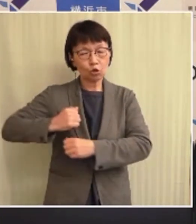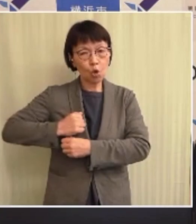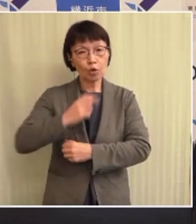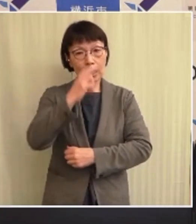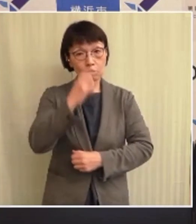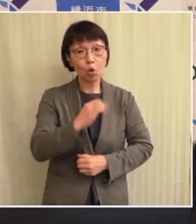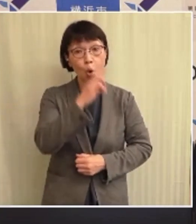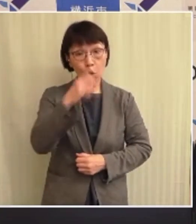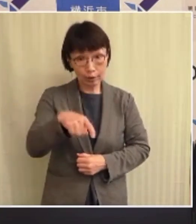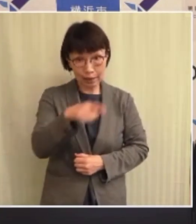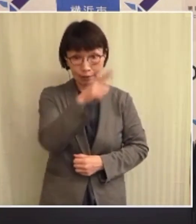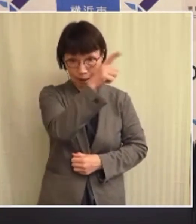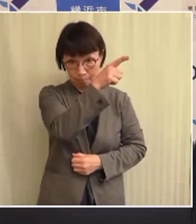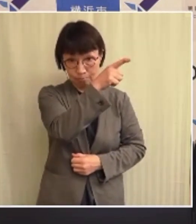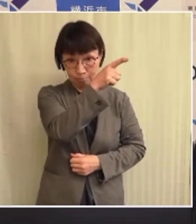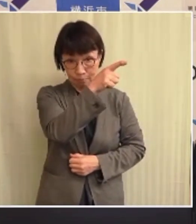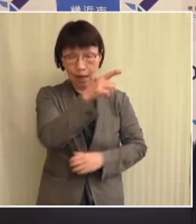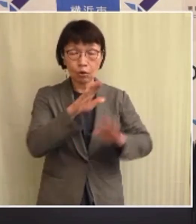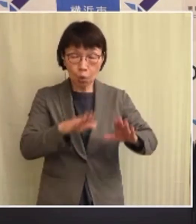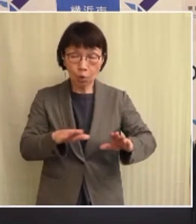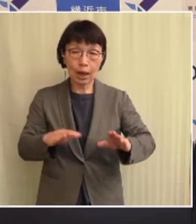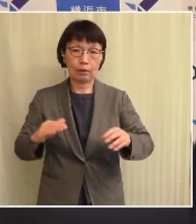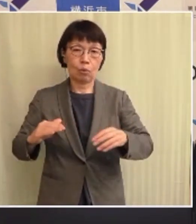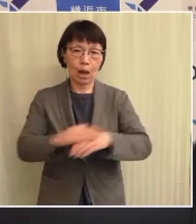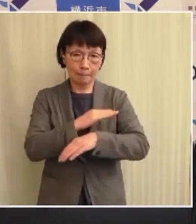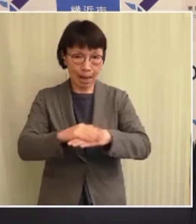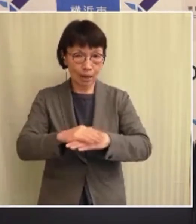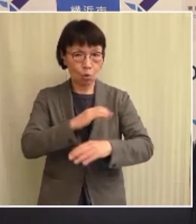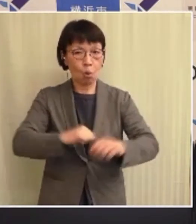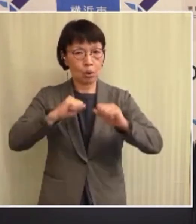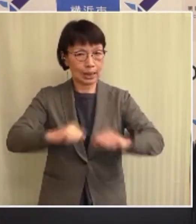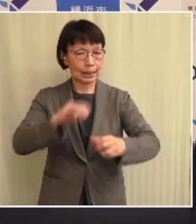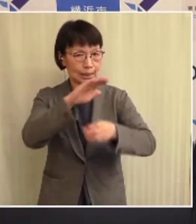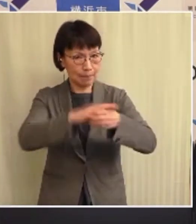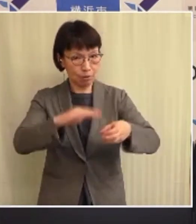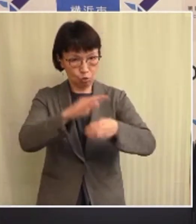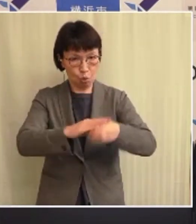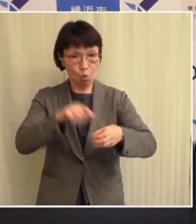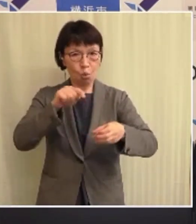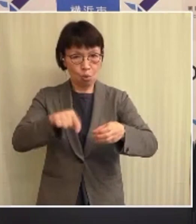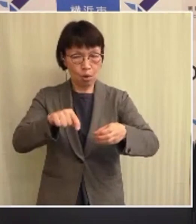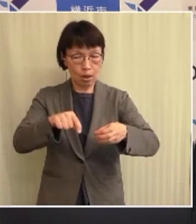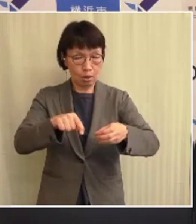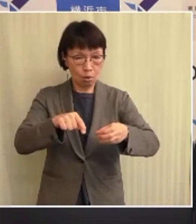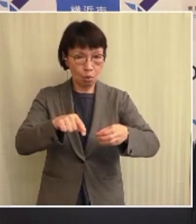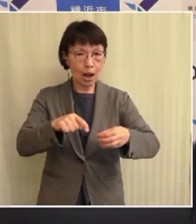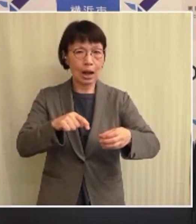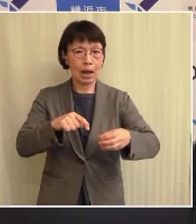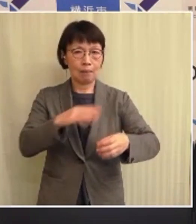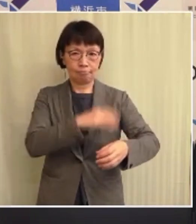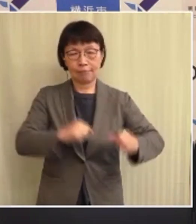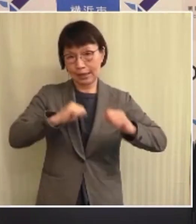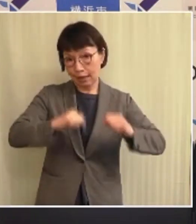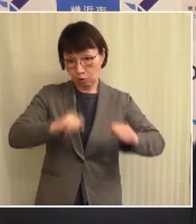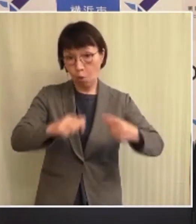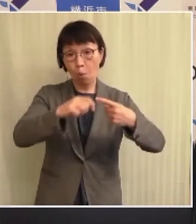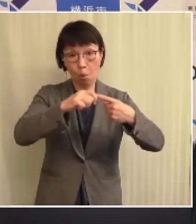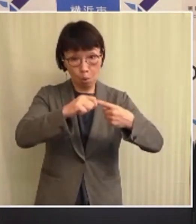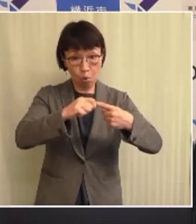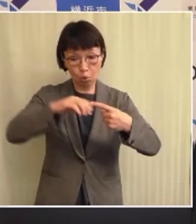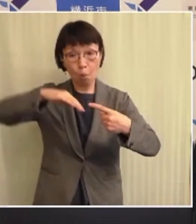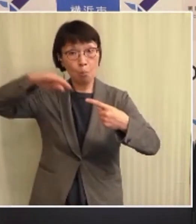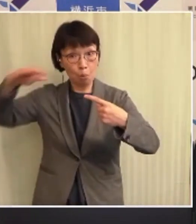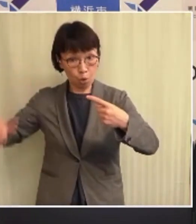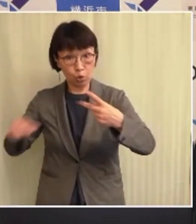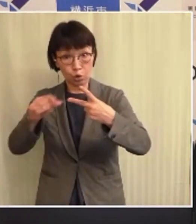の、浜の元気弁当なんですが、健康とボリュームを両立するというコンセ